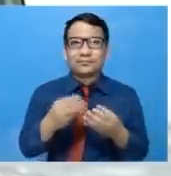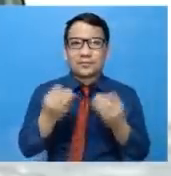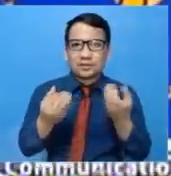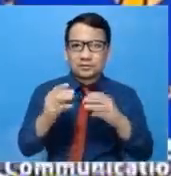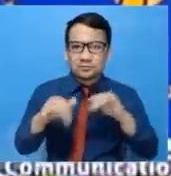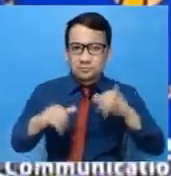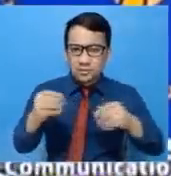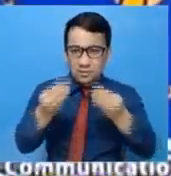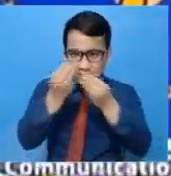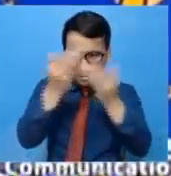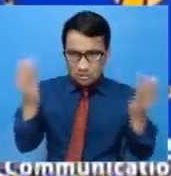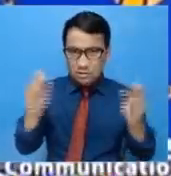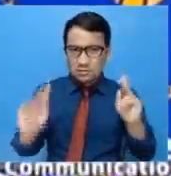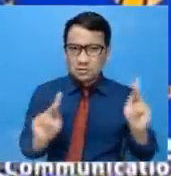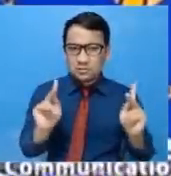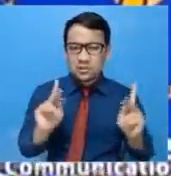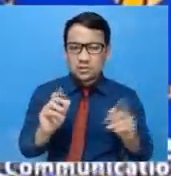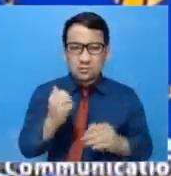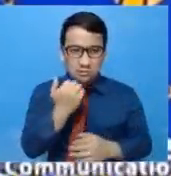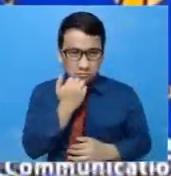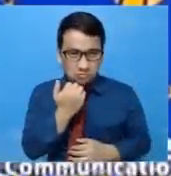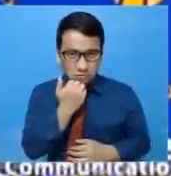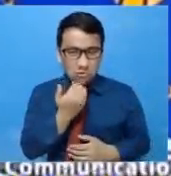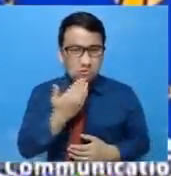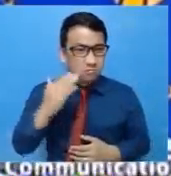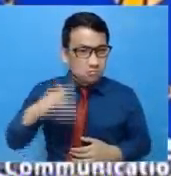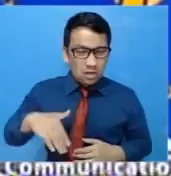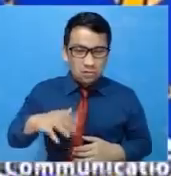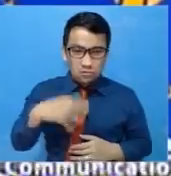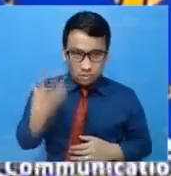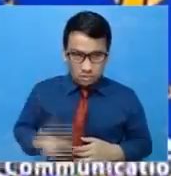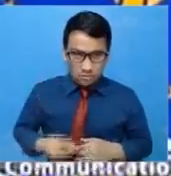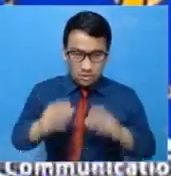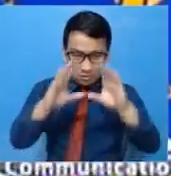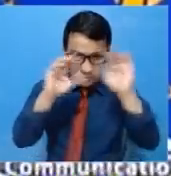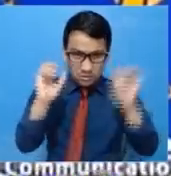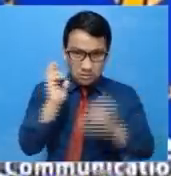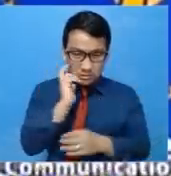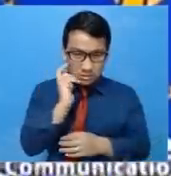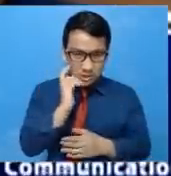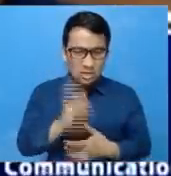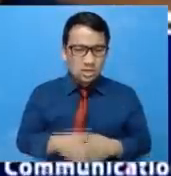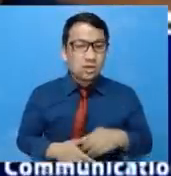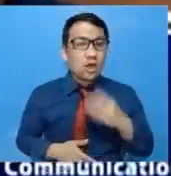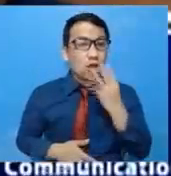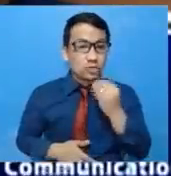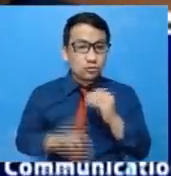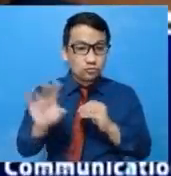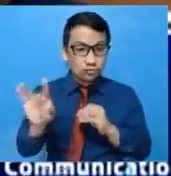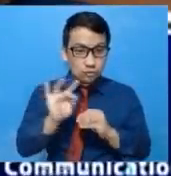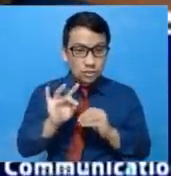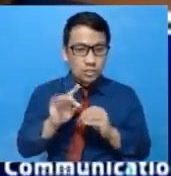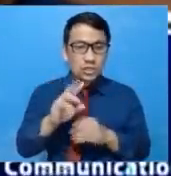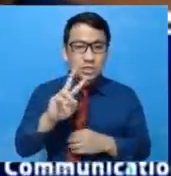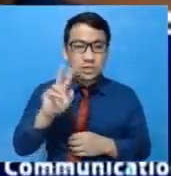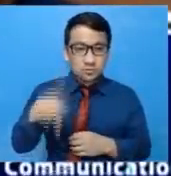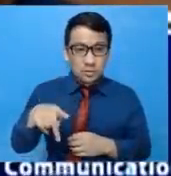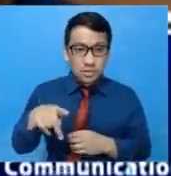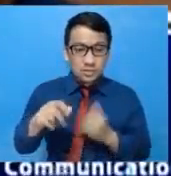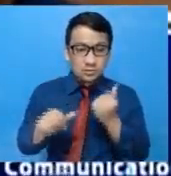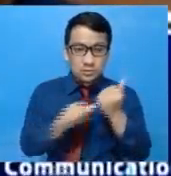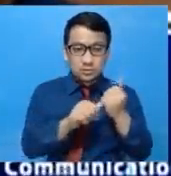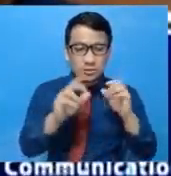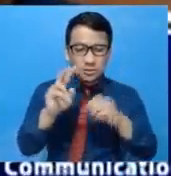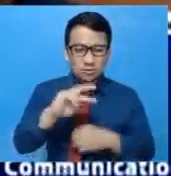Duterte. Kaya kagabi, nagpahaging na si Pangulong Duterte sa posibleng pagtakbo niya bilang Vice President sa 2022